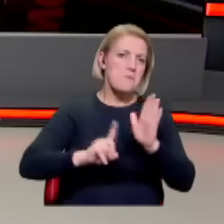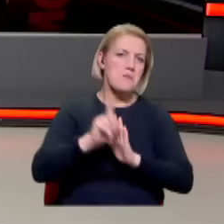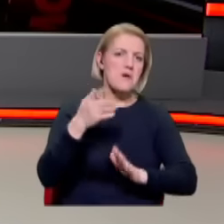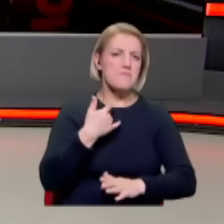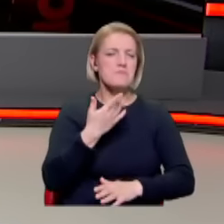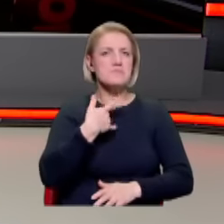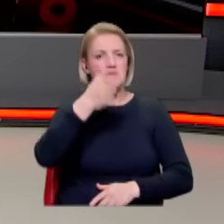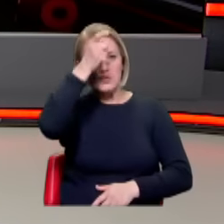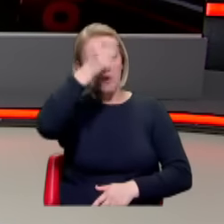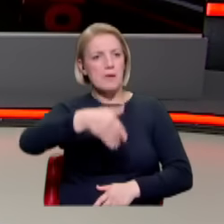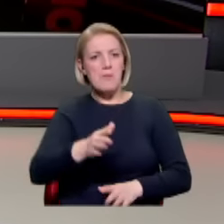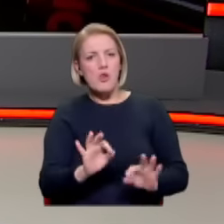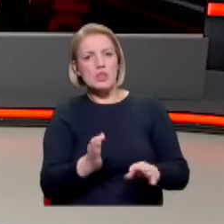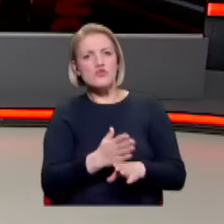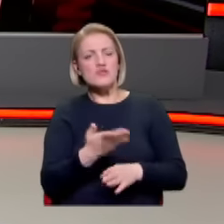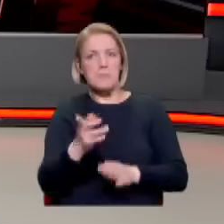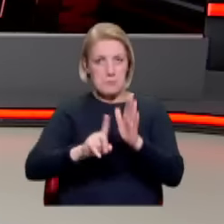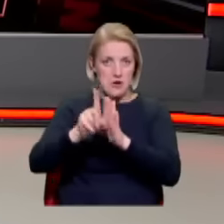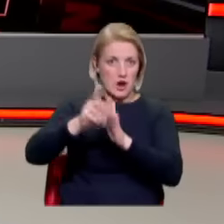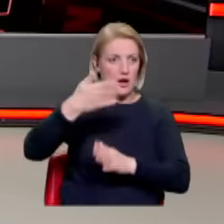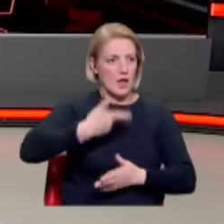niye bu haldeyiz arkadaş?